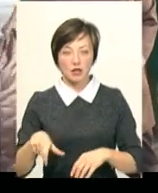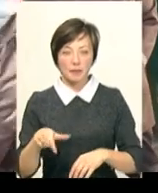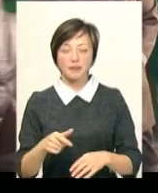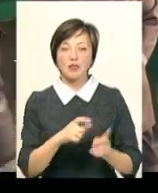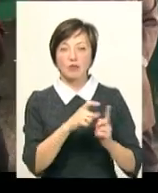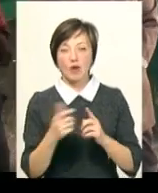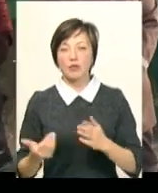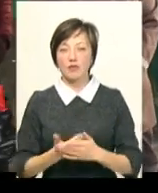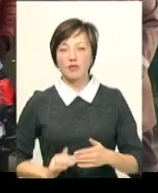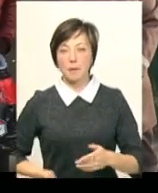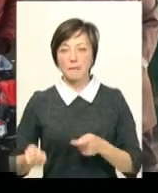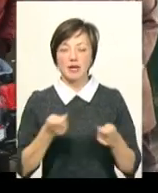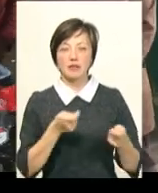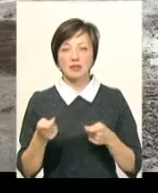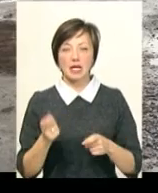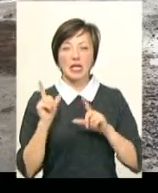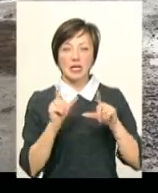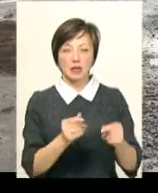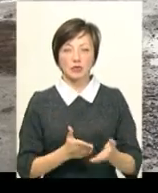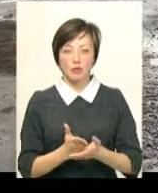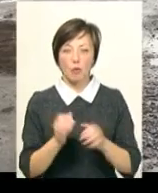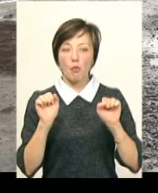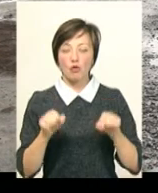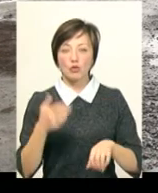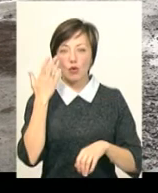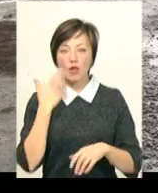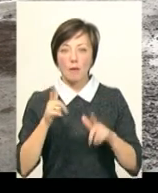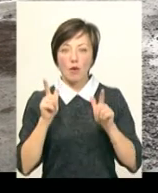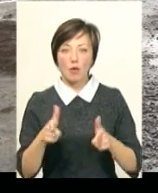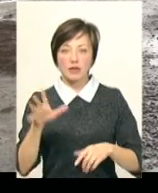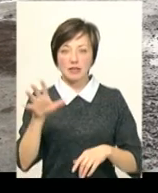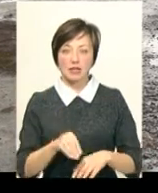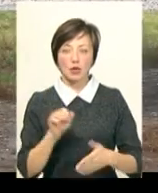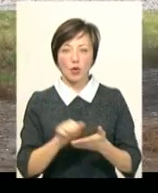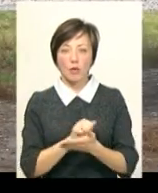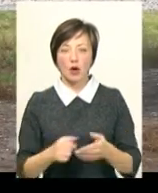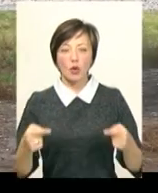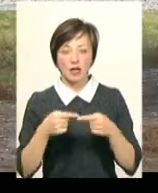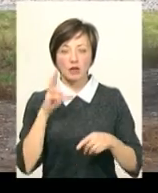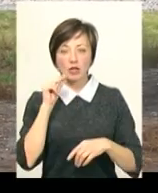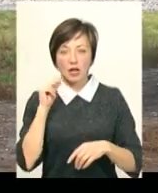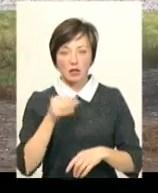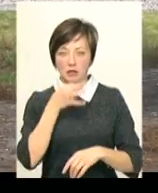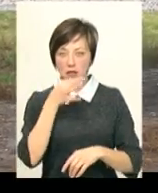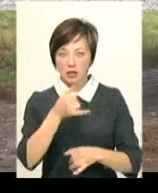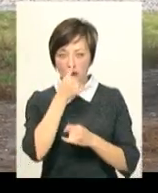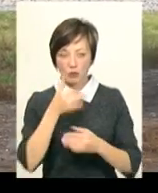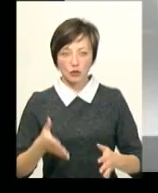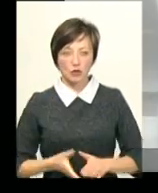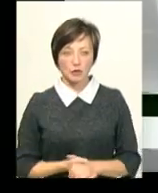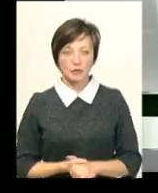нового перевізника Сергія Трояна, виїхати на маршрут зможуть тоді, коли погодять всі документи. Конкретної дати чоловік назвати поки не